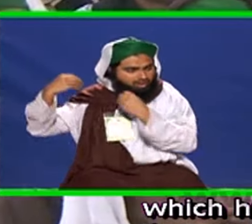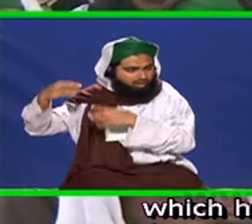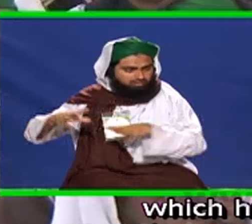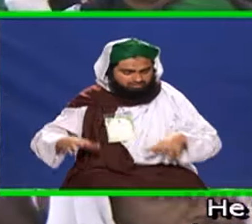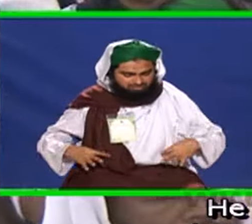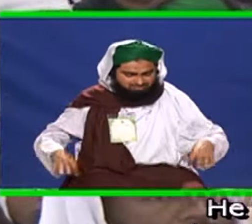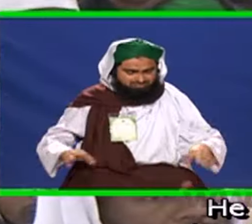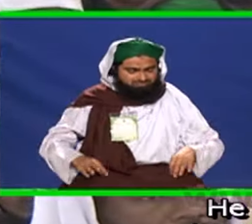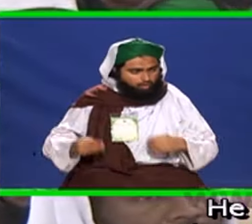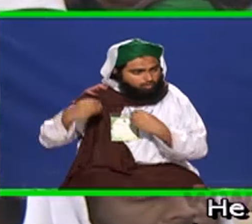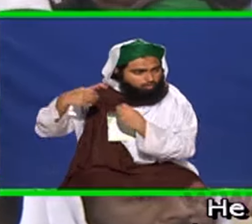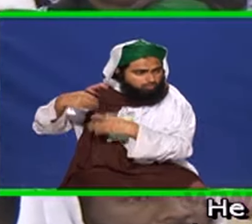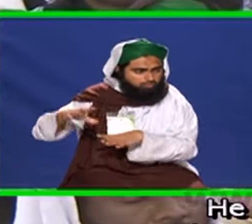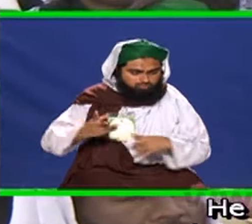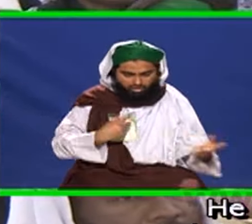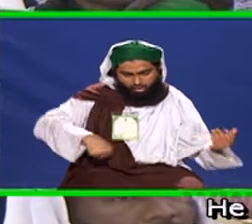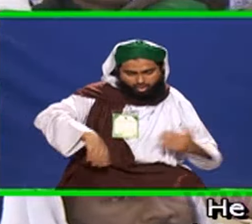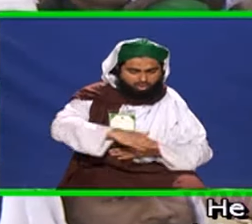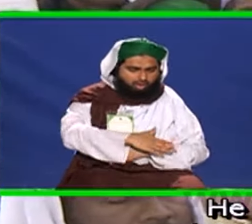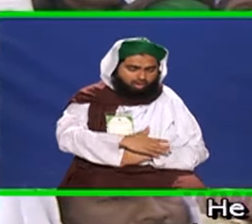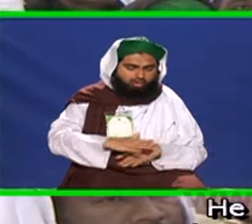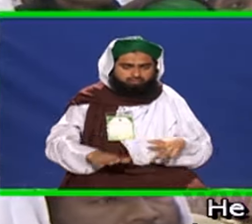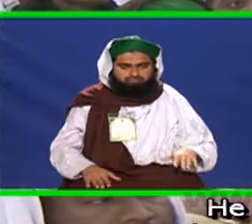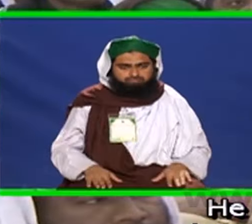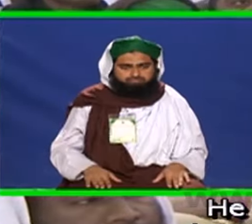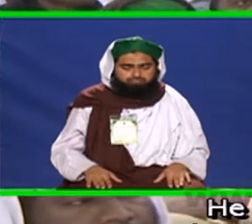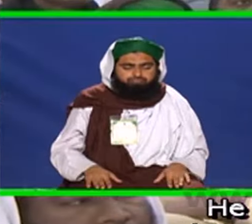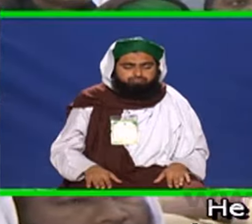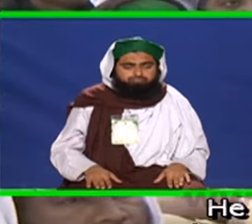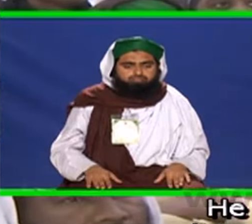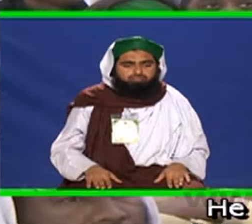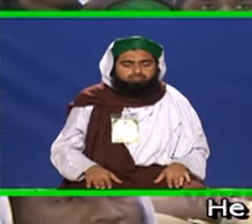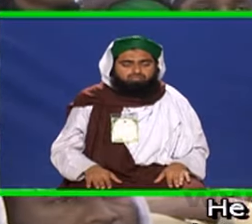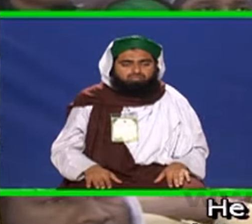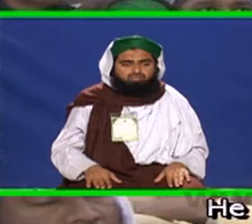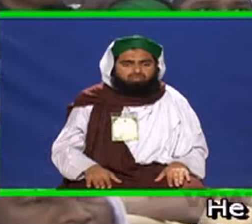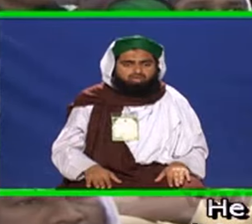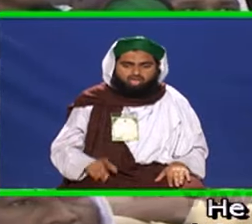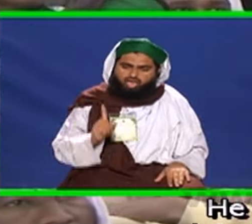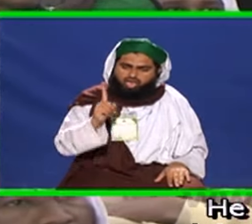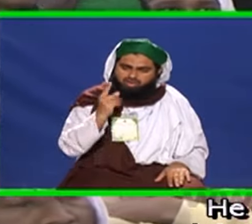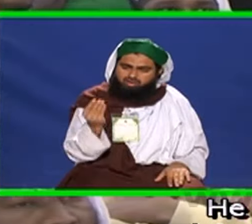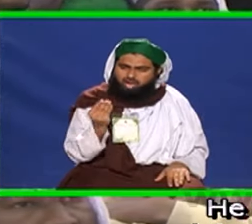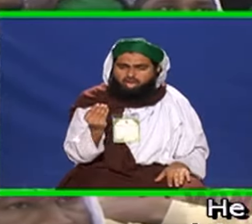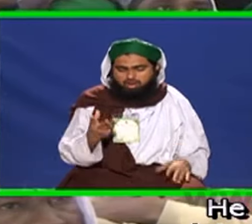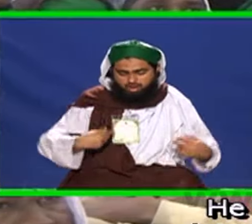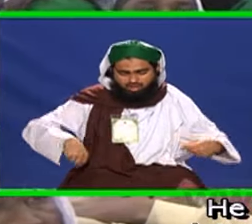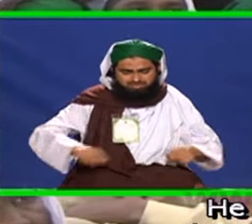گا، اور اس نے ایک لنگوٹ باندھی، وہ بھی خود گو تھا کے خاص کر کے جھٹک جھٹک کے ایک لنگوٹ باندھی، ایک